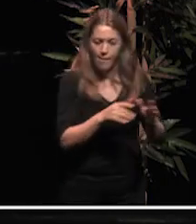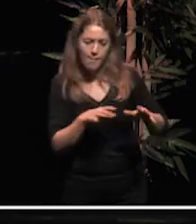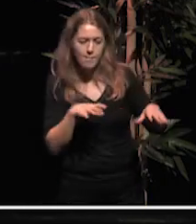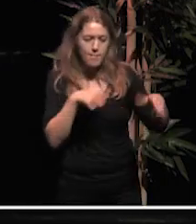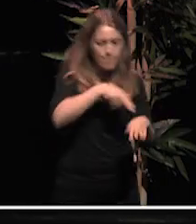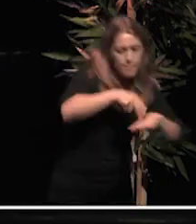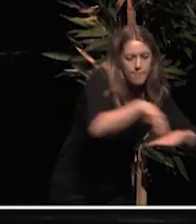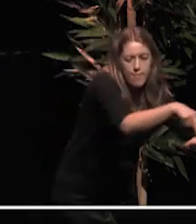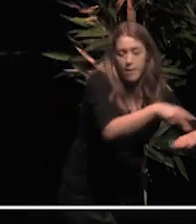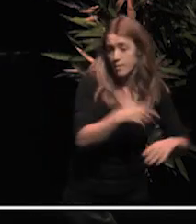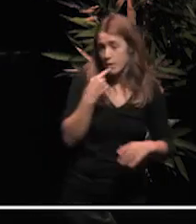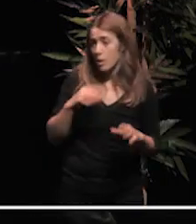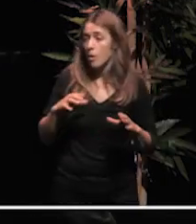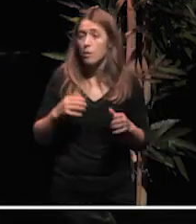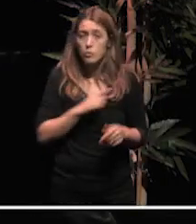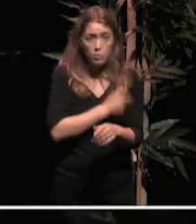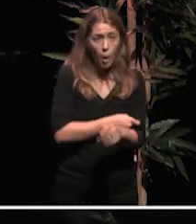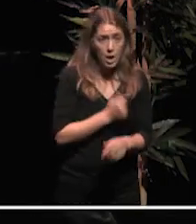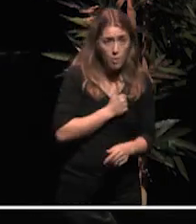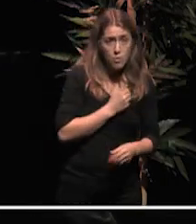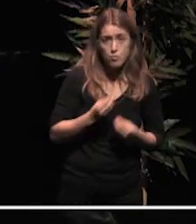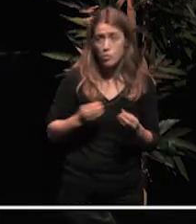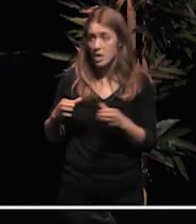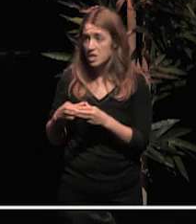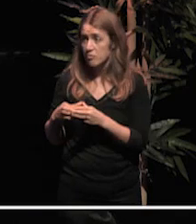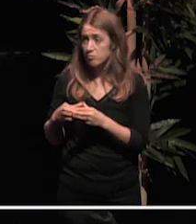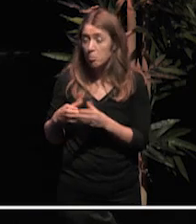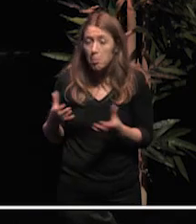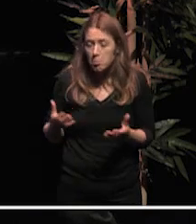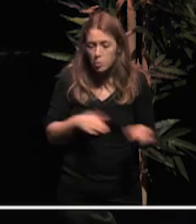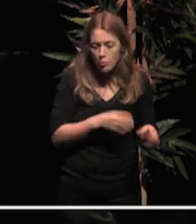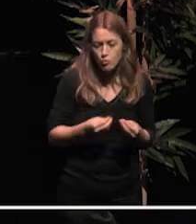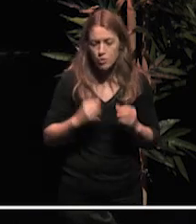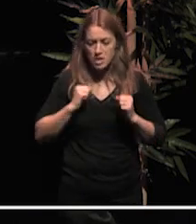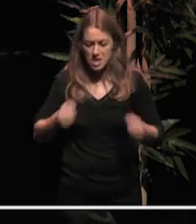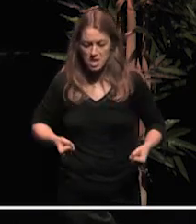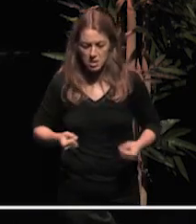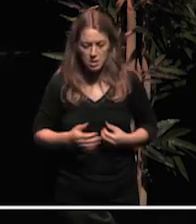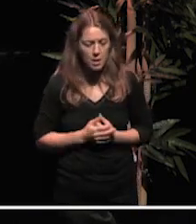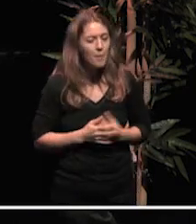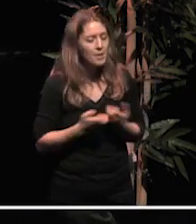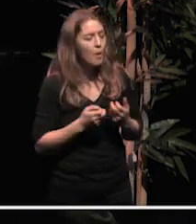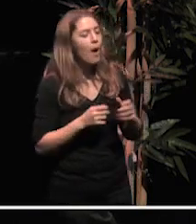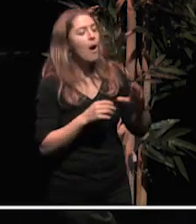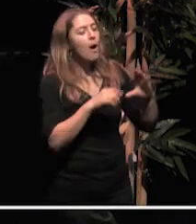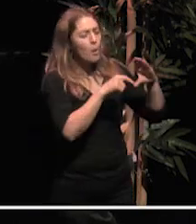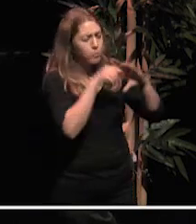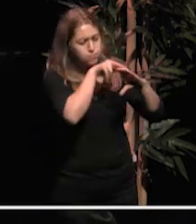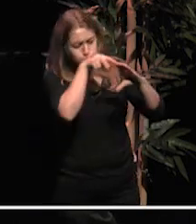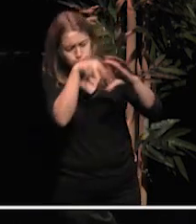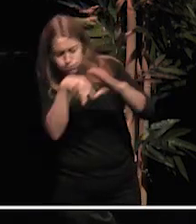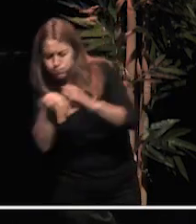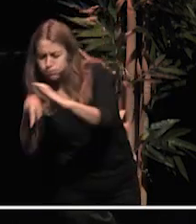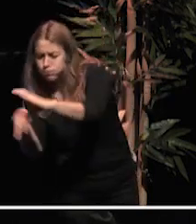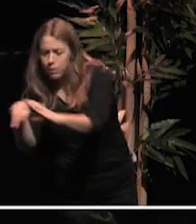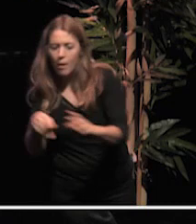et collectif, pas un peu plus que le ski. C'est-à-dire que quand on a pris des très belles vagues, qu'on revient vers le large, les copains qui attendent